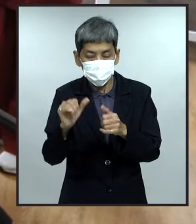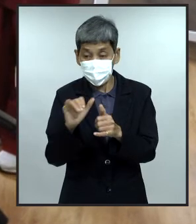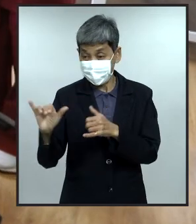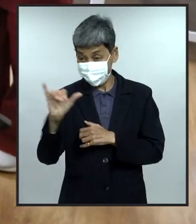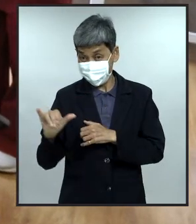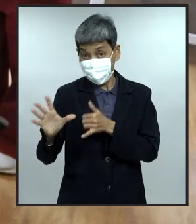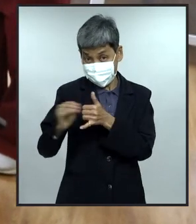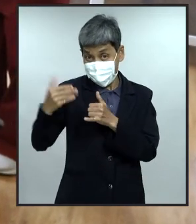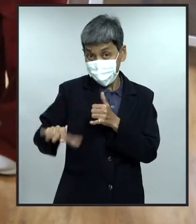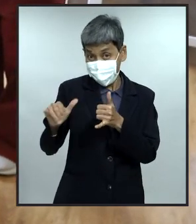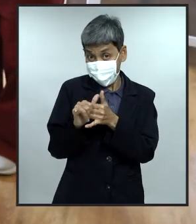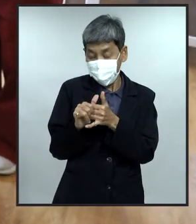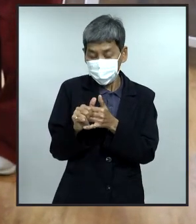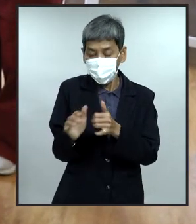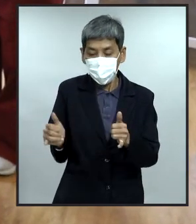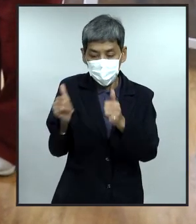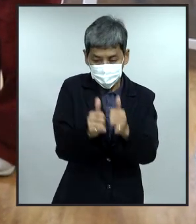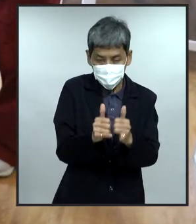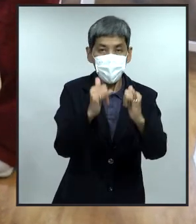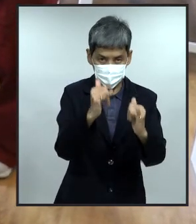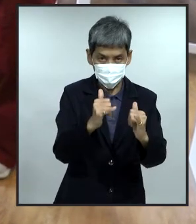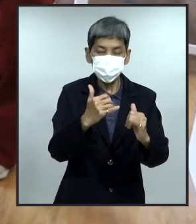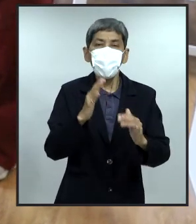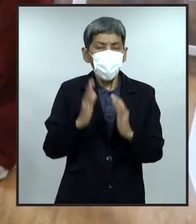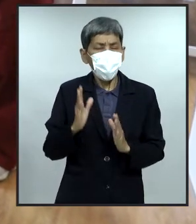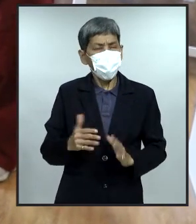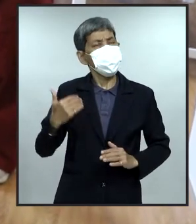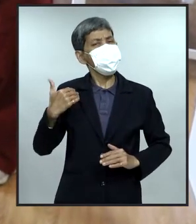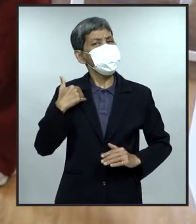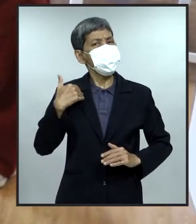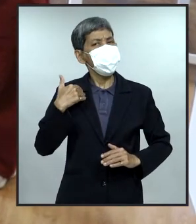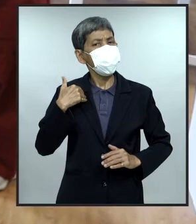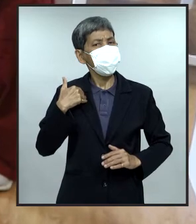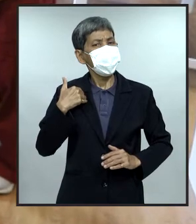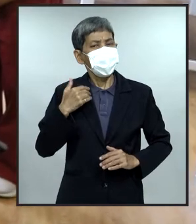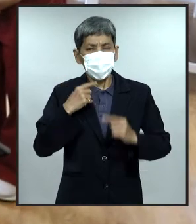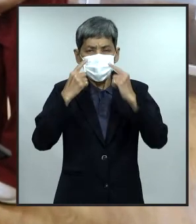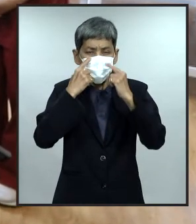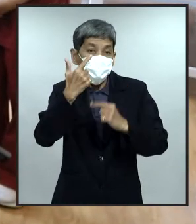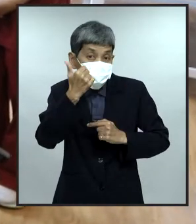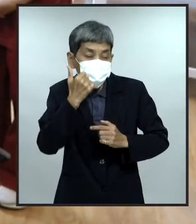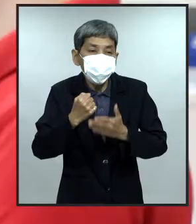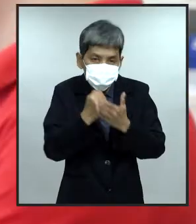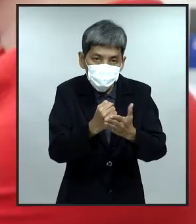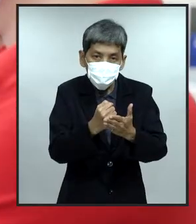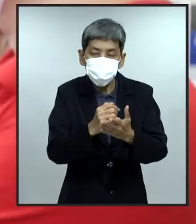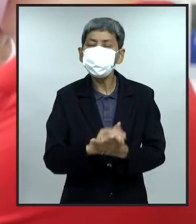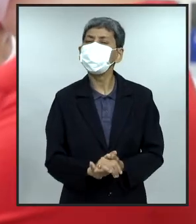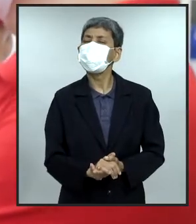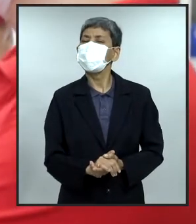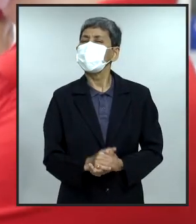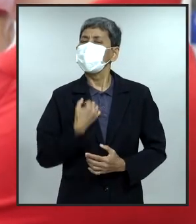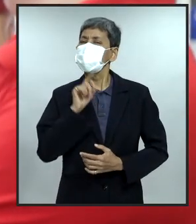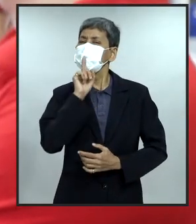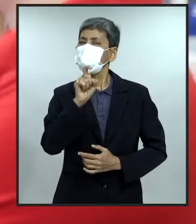าติที่ติดเชื้อเหมือนกัน ครับ ค่ะบางคนก็มีส่วนหนึ่งที่สายตาดีก็จะช่วยเหลือกัน ถ้าอย่างปกติเนี่ยนะ